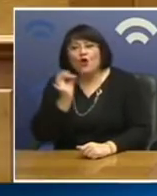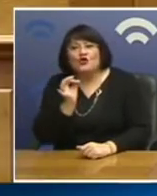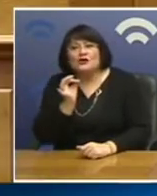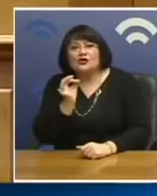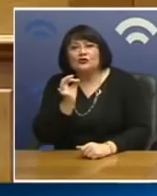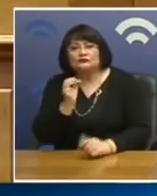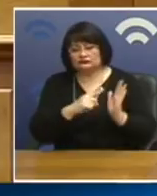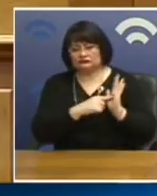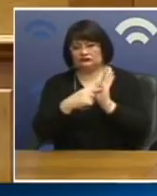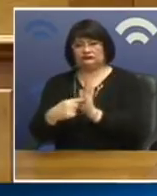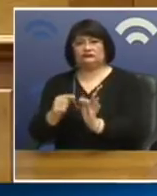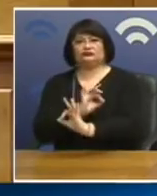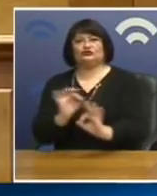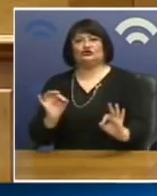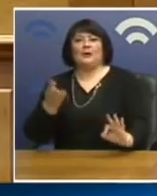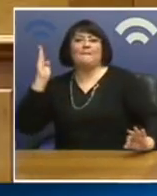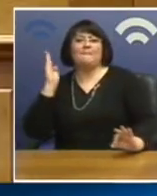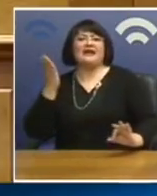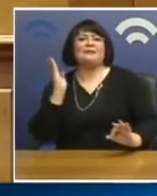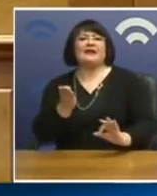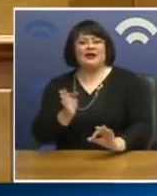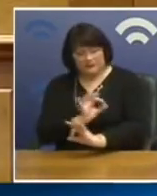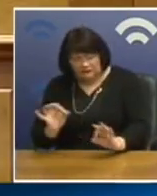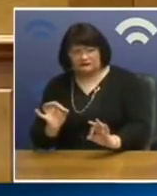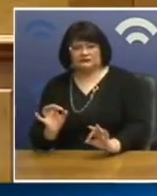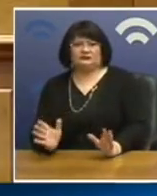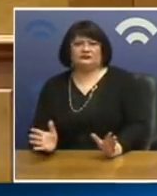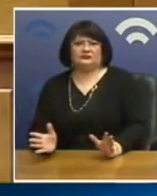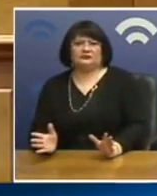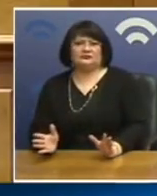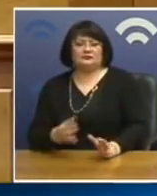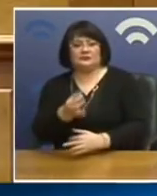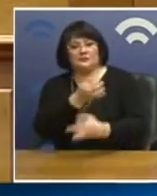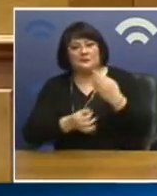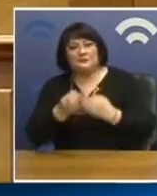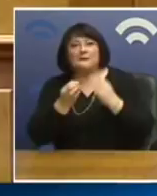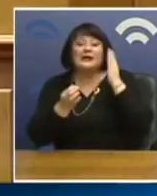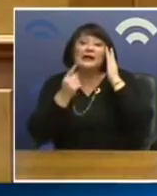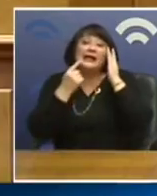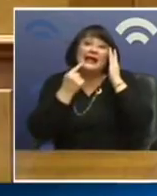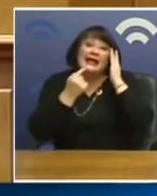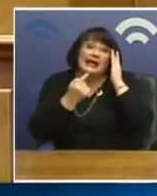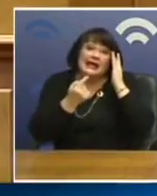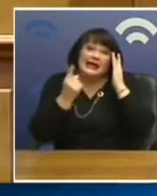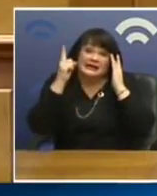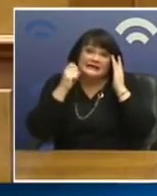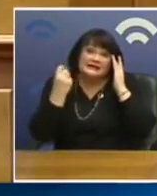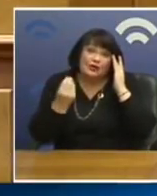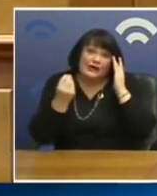αξιοπιστία των ποινών. Διότι γνωρίζατε πάρα πολύ καλά ότι όταν μιλάγαμε για ποινή πλημελληματική, ήταν μια ποινή που ποτέ δεν